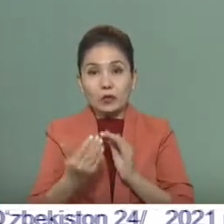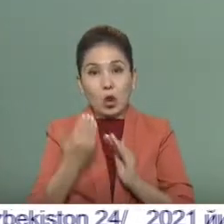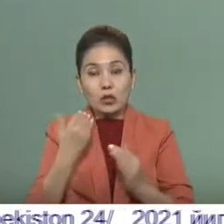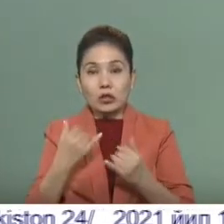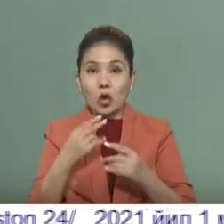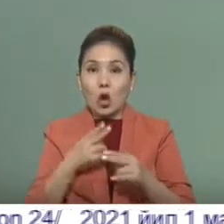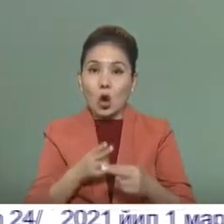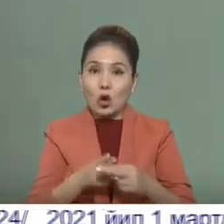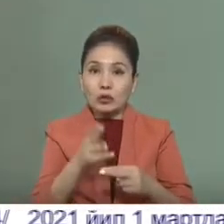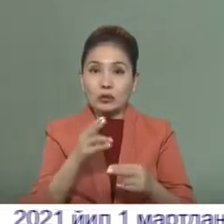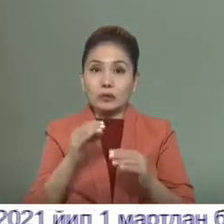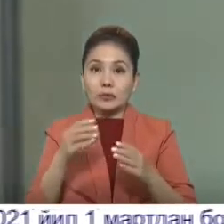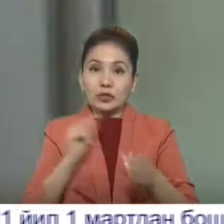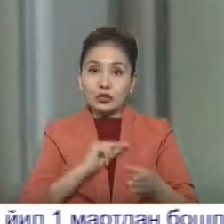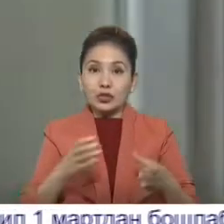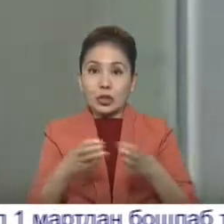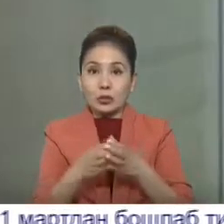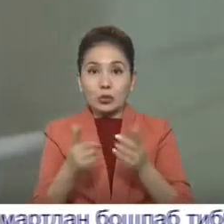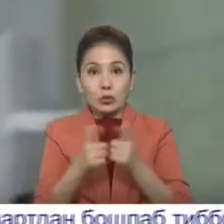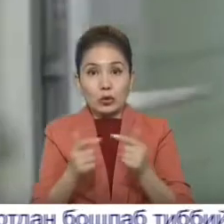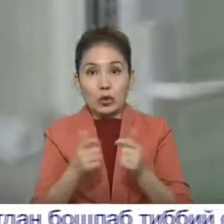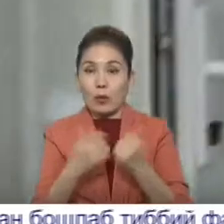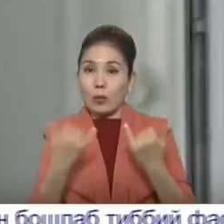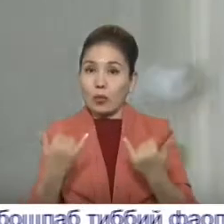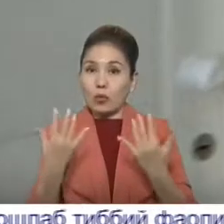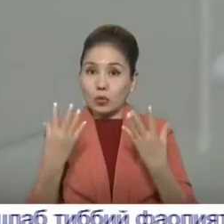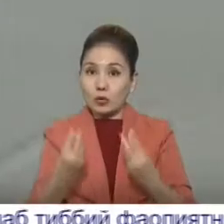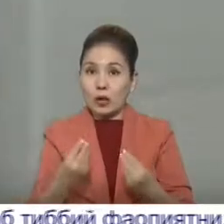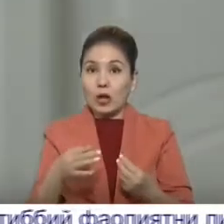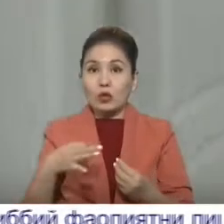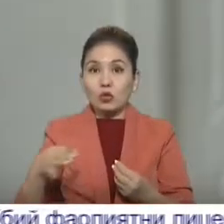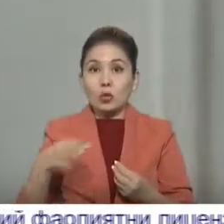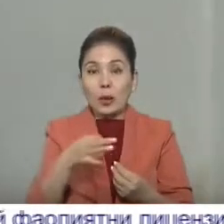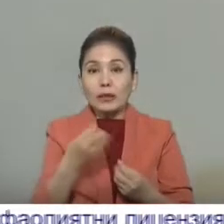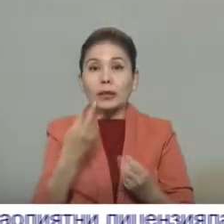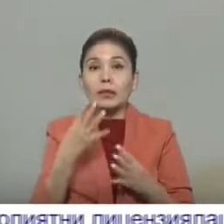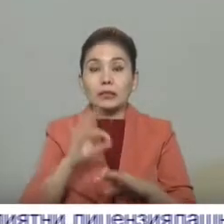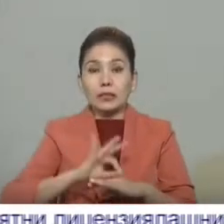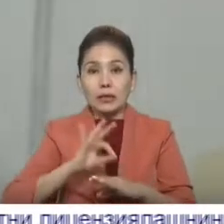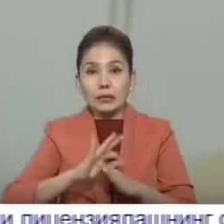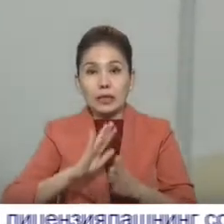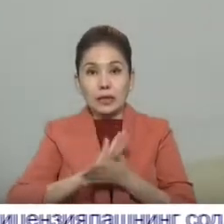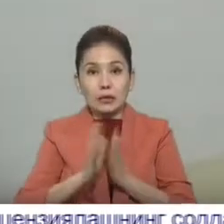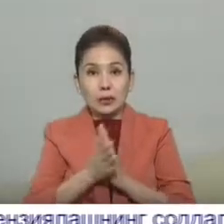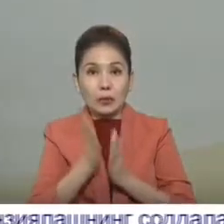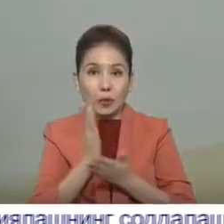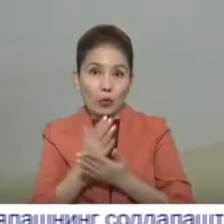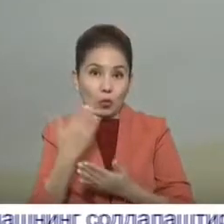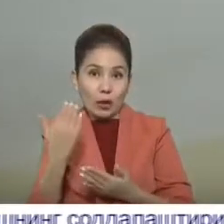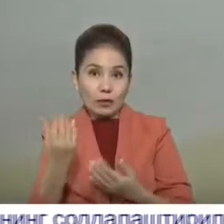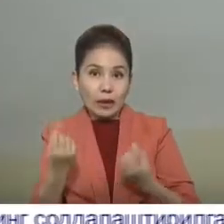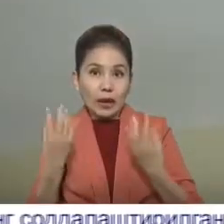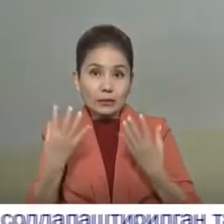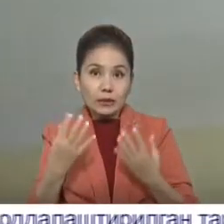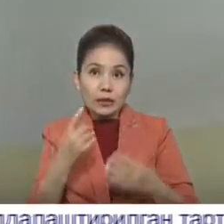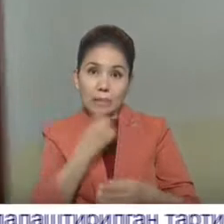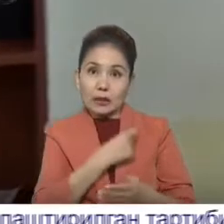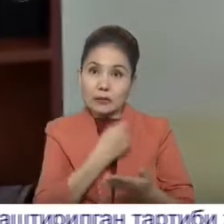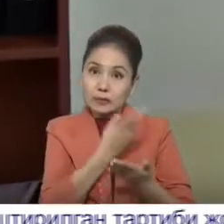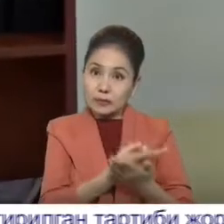bo'yicha tuzilgan ishchi guruh shtabidamiz. Xo'sh, bugunga qadar tumanda nechta kasallanish holati kuzatildi? Ulardan qanchasi